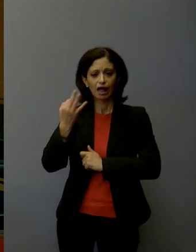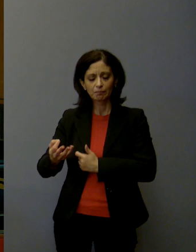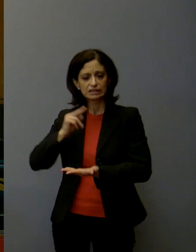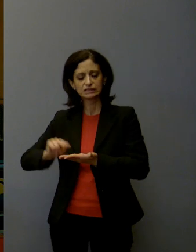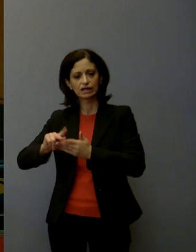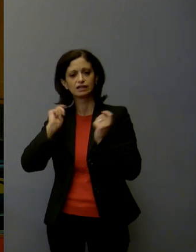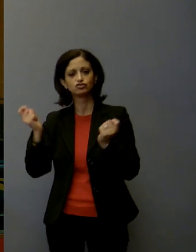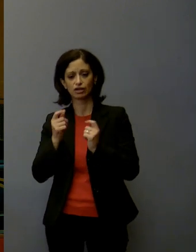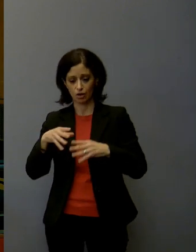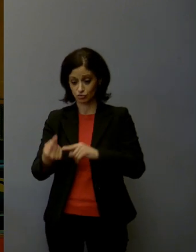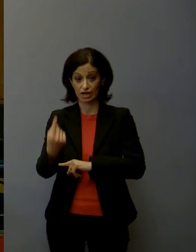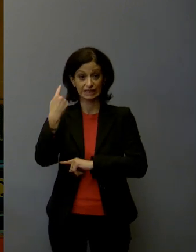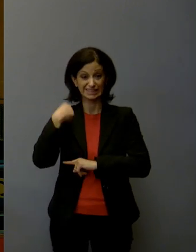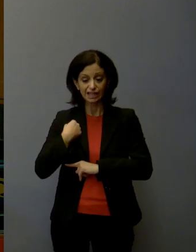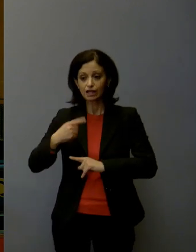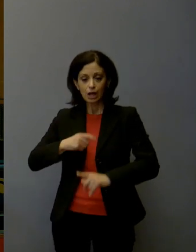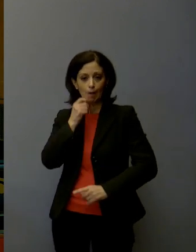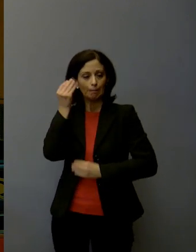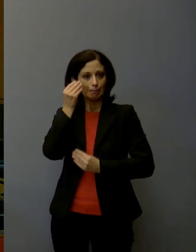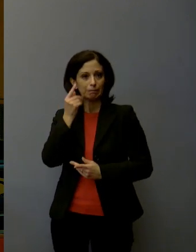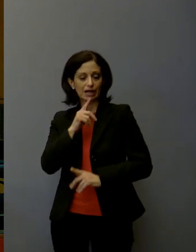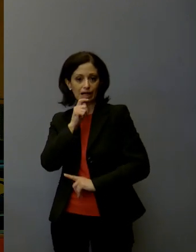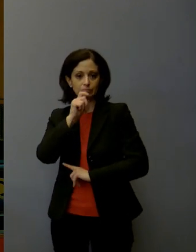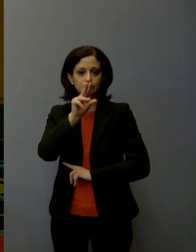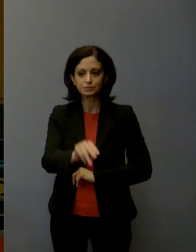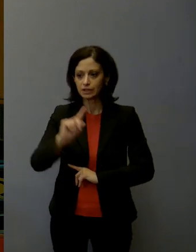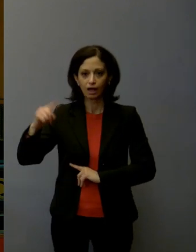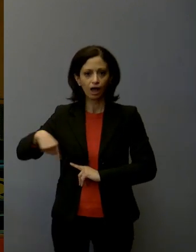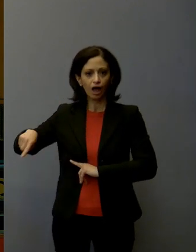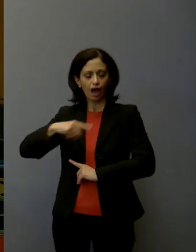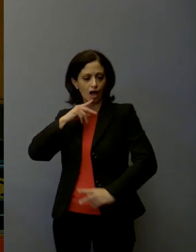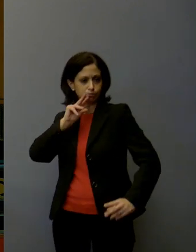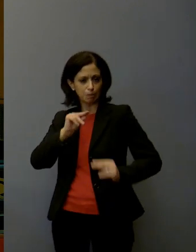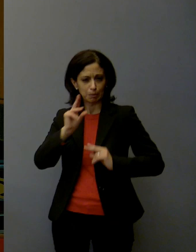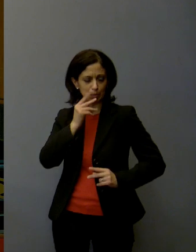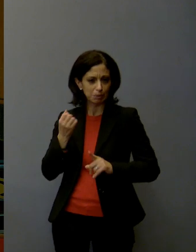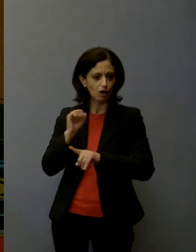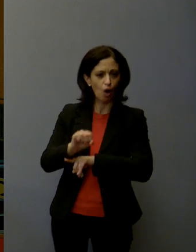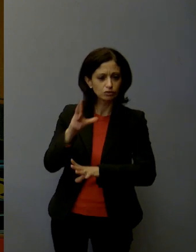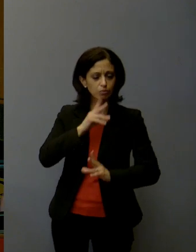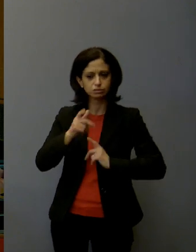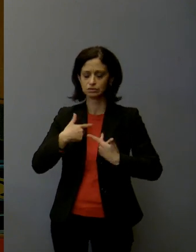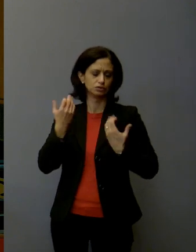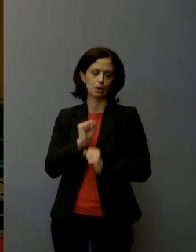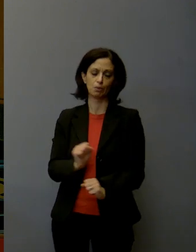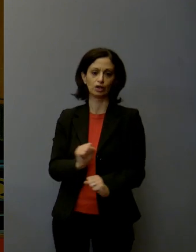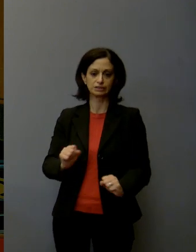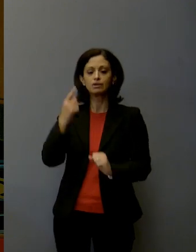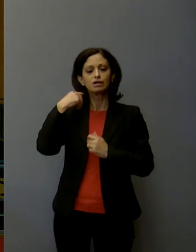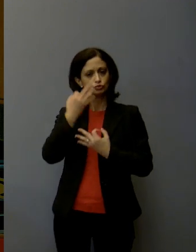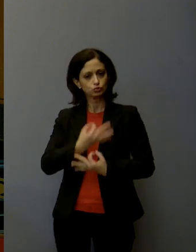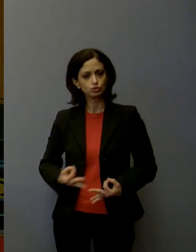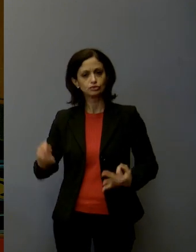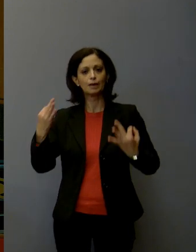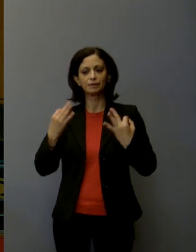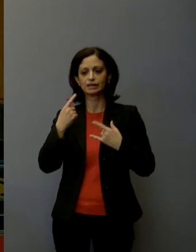segretario generale da ieri esprime un parere c'è sempre una Levata di scudi Ora non è possibile ognuno giustamente come